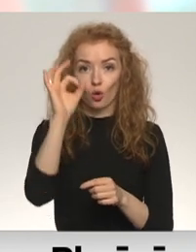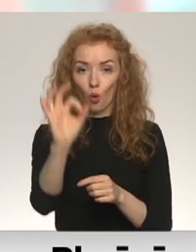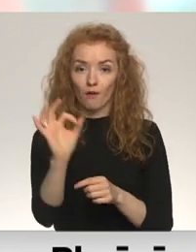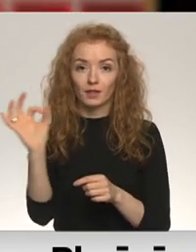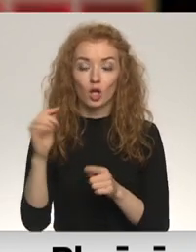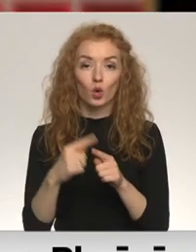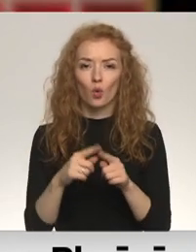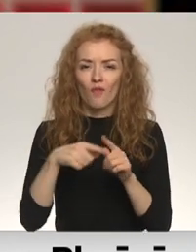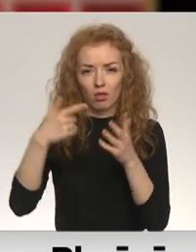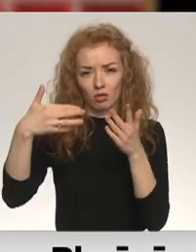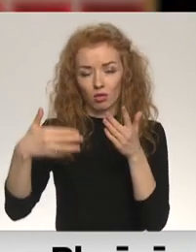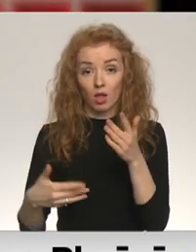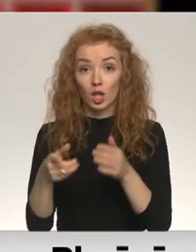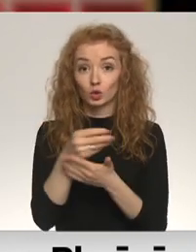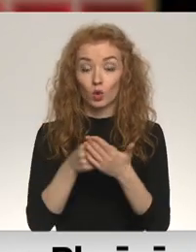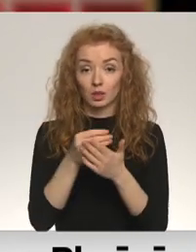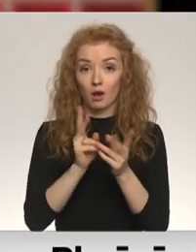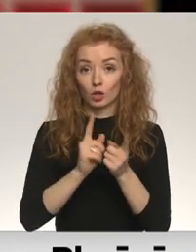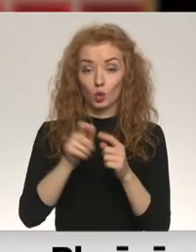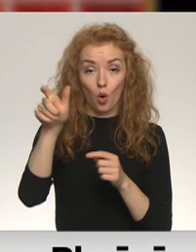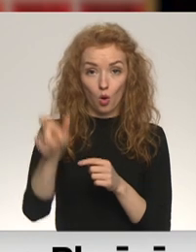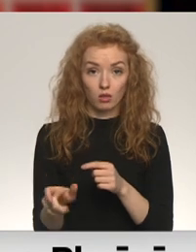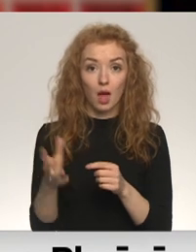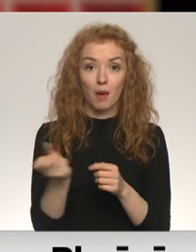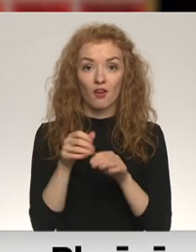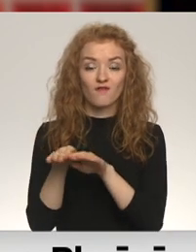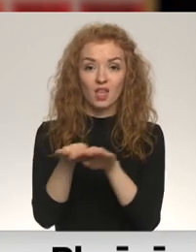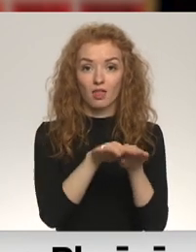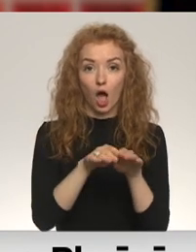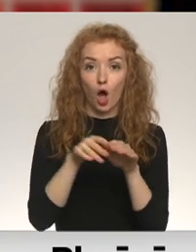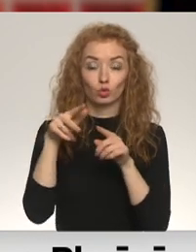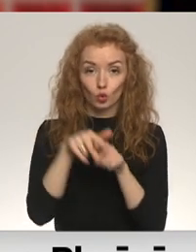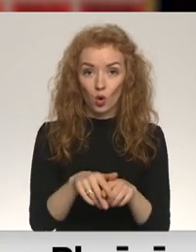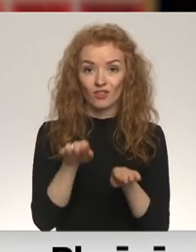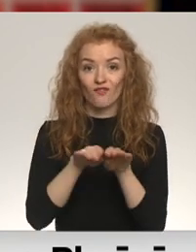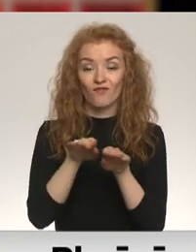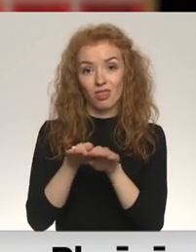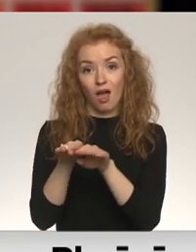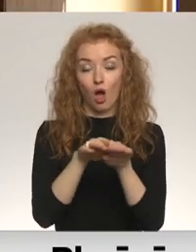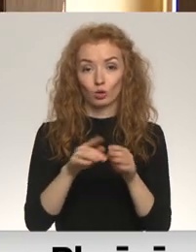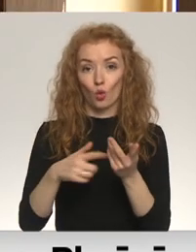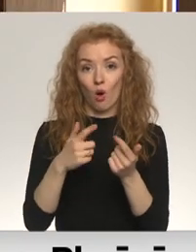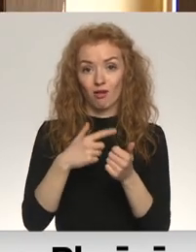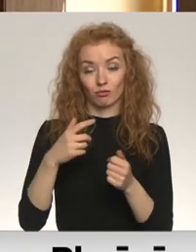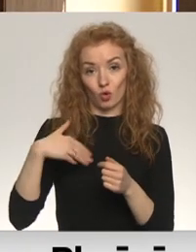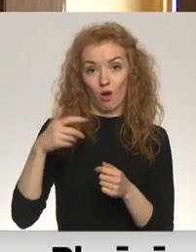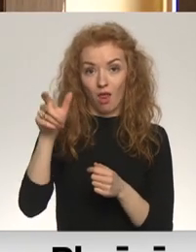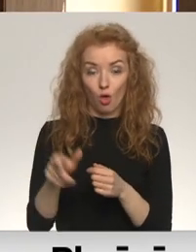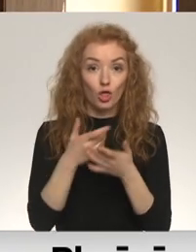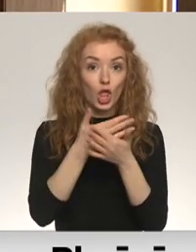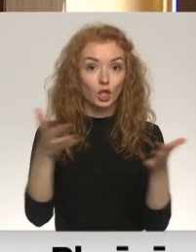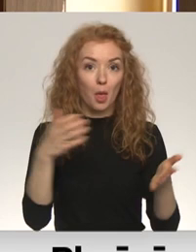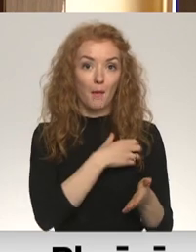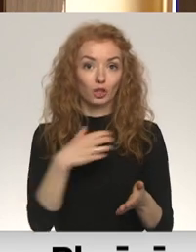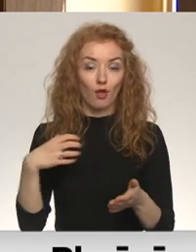virkni citiem. Kas nozīmē, ka skolotājiem ar vienādu slodzi un vienādu skolēnu skaitu klasē, dažādās